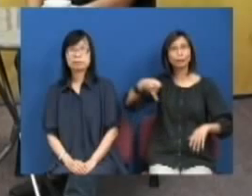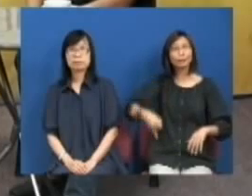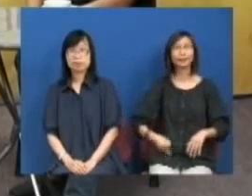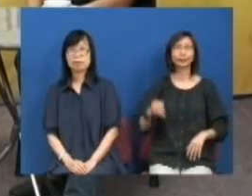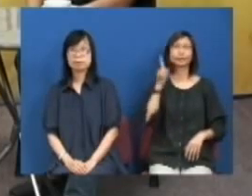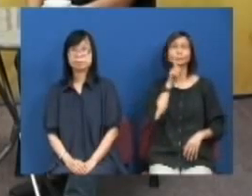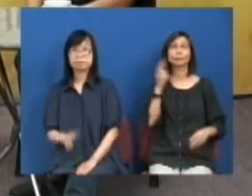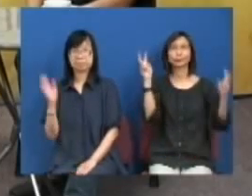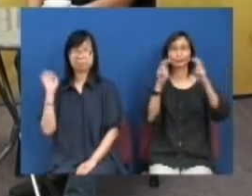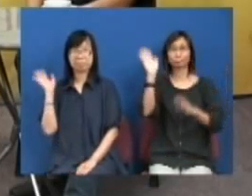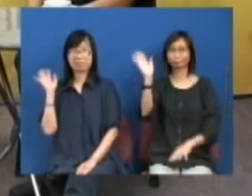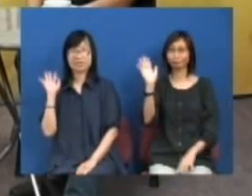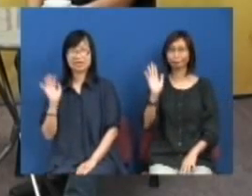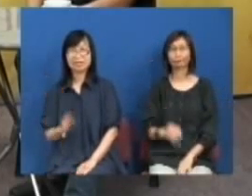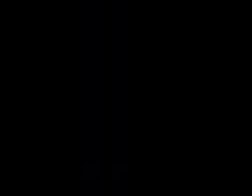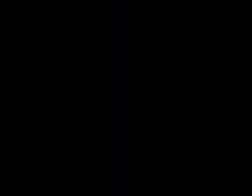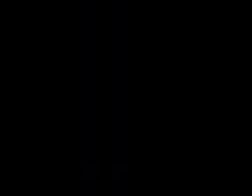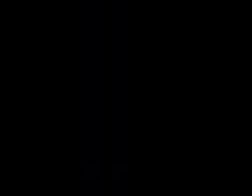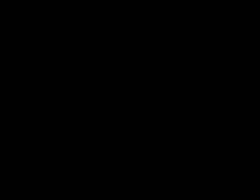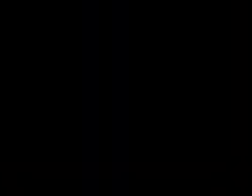見啦。 拜拜。 拜拜。